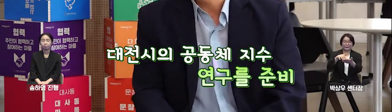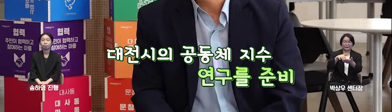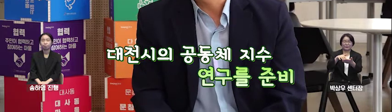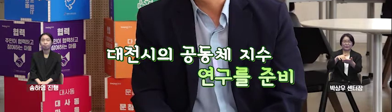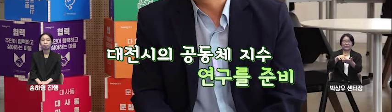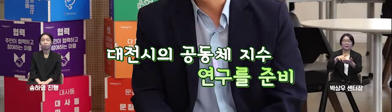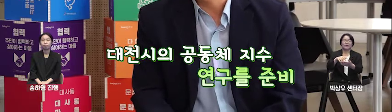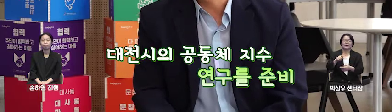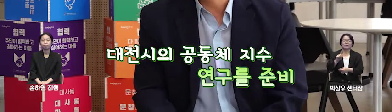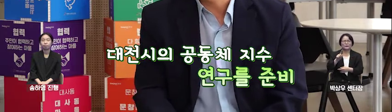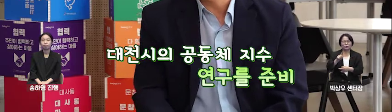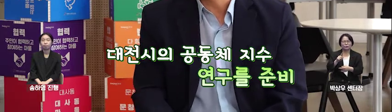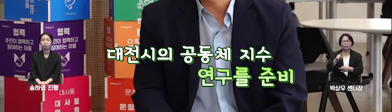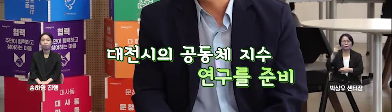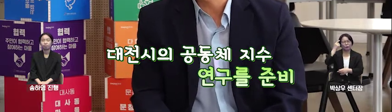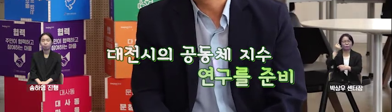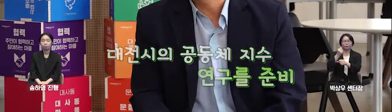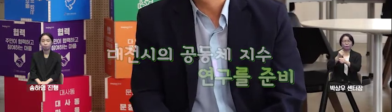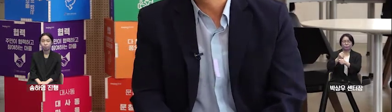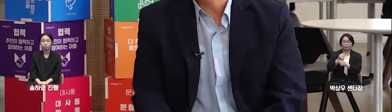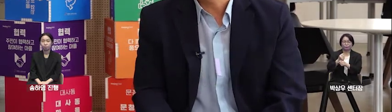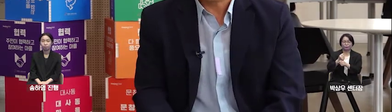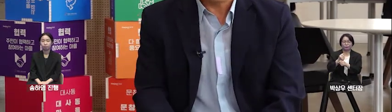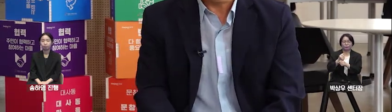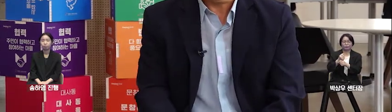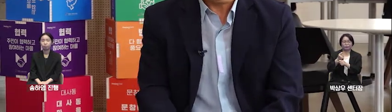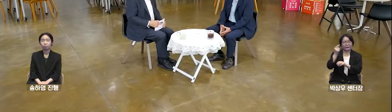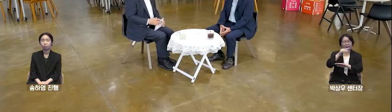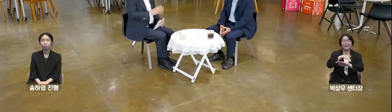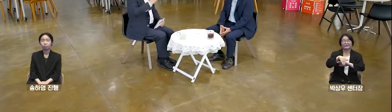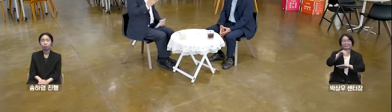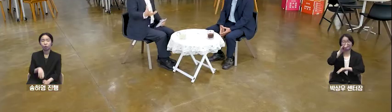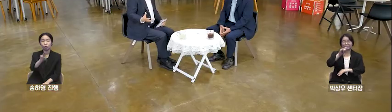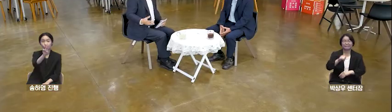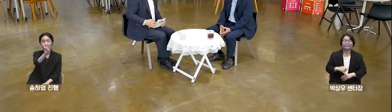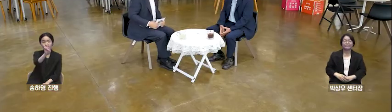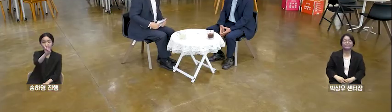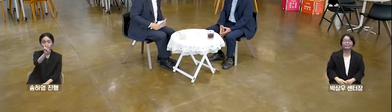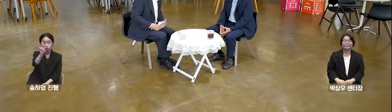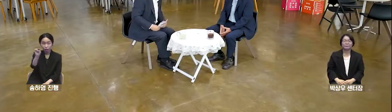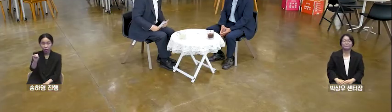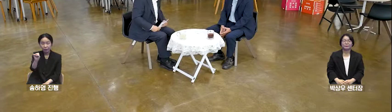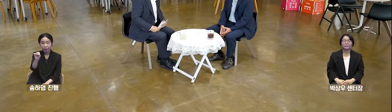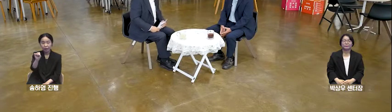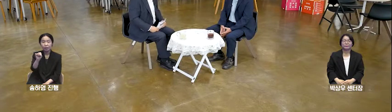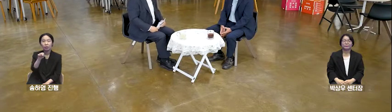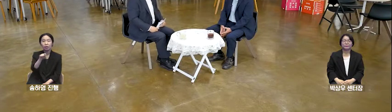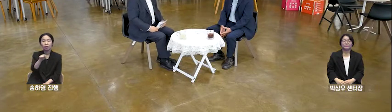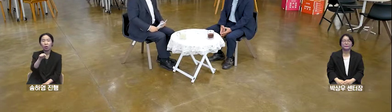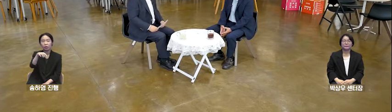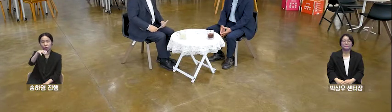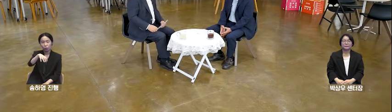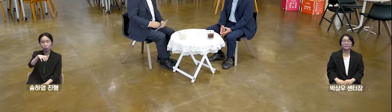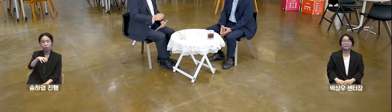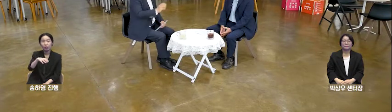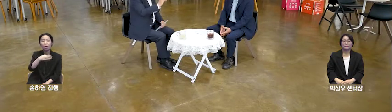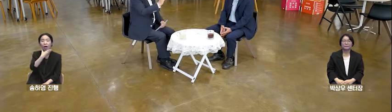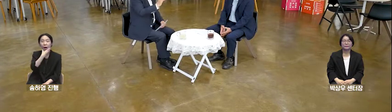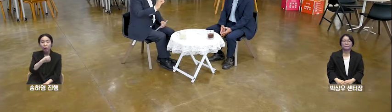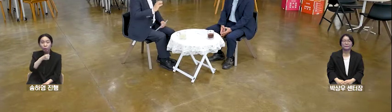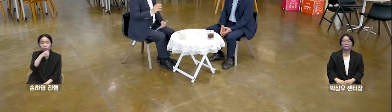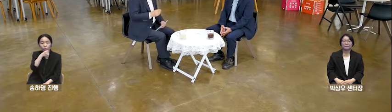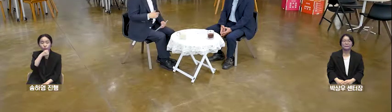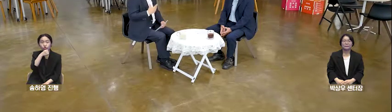볼 계획에 없지 않아 있습니다. 뭐 UN에서도 각국의 행복지수를 발표하는데